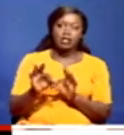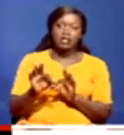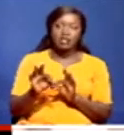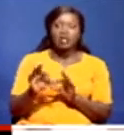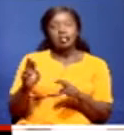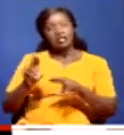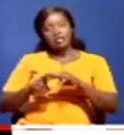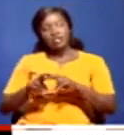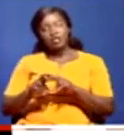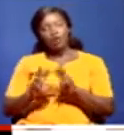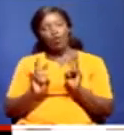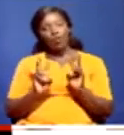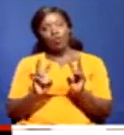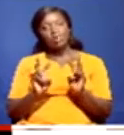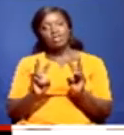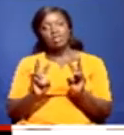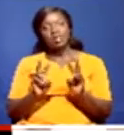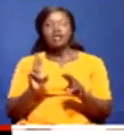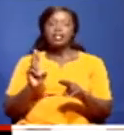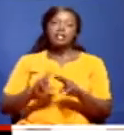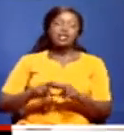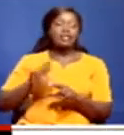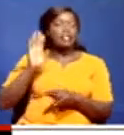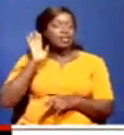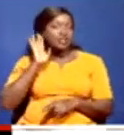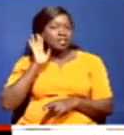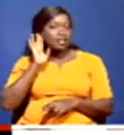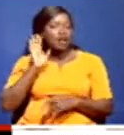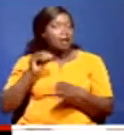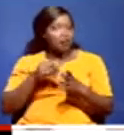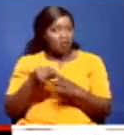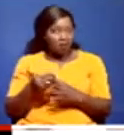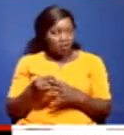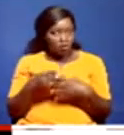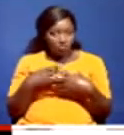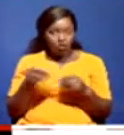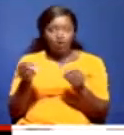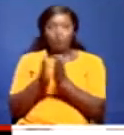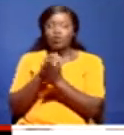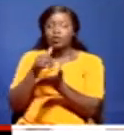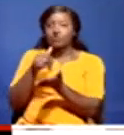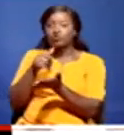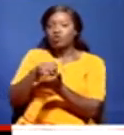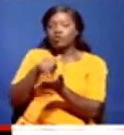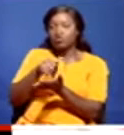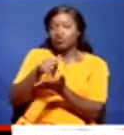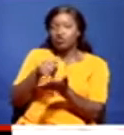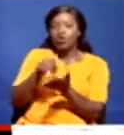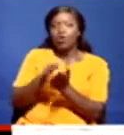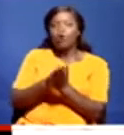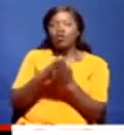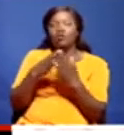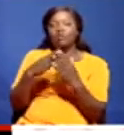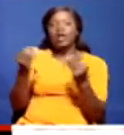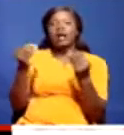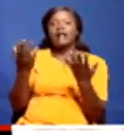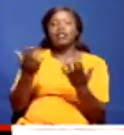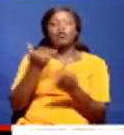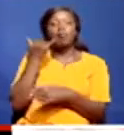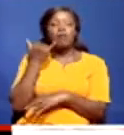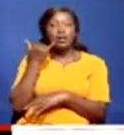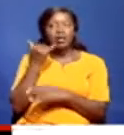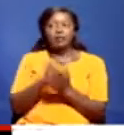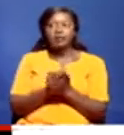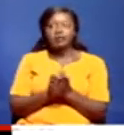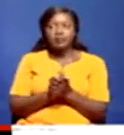watch, you sit, listen, or take it with you on the go on your mobile. Kinara wa